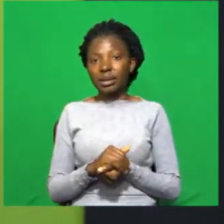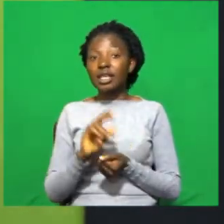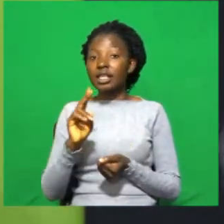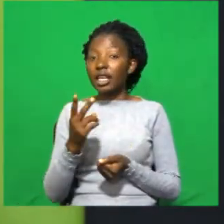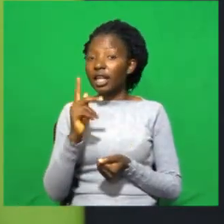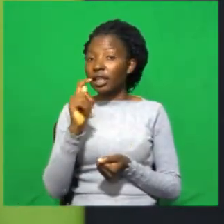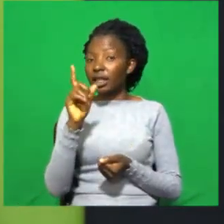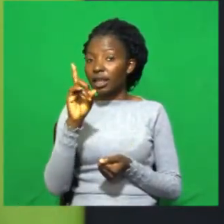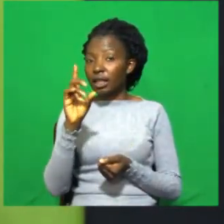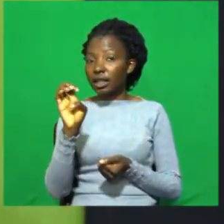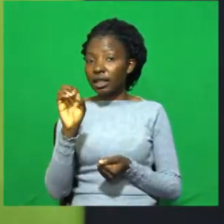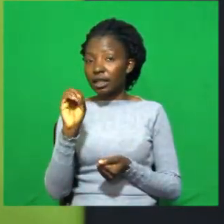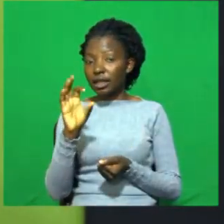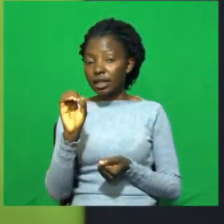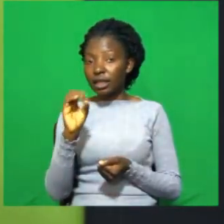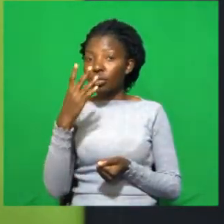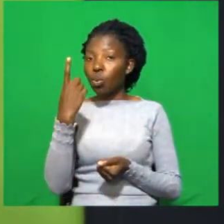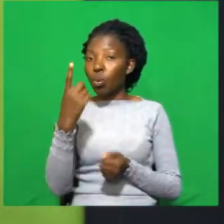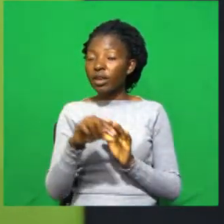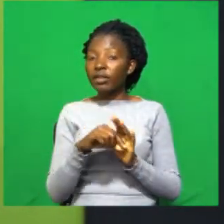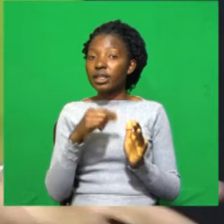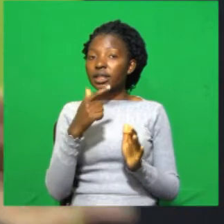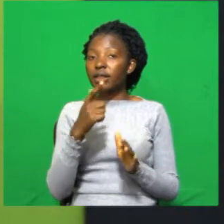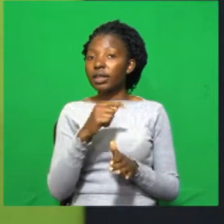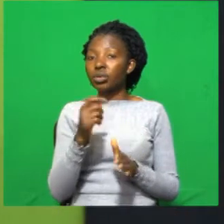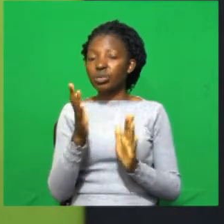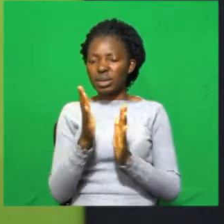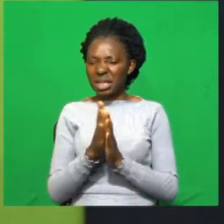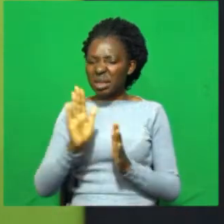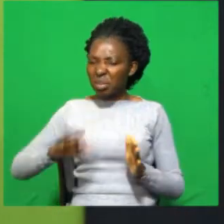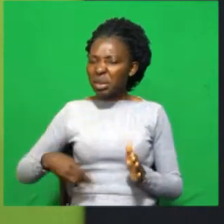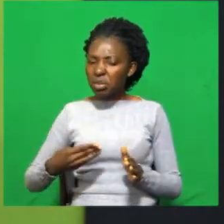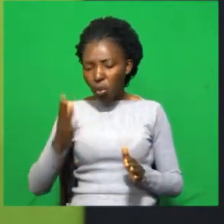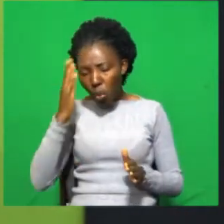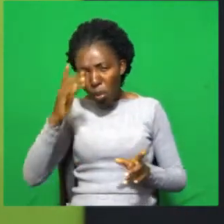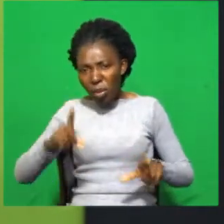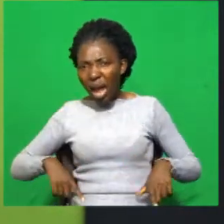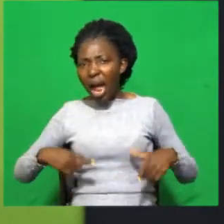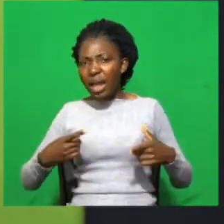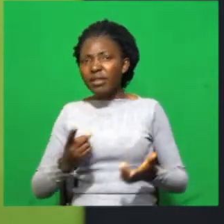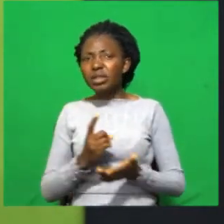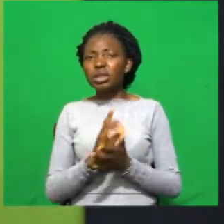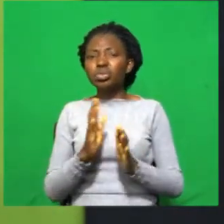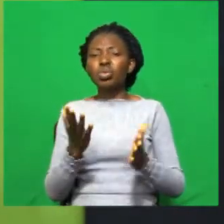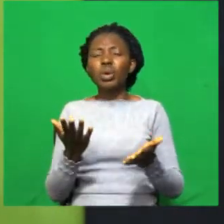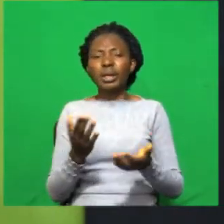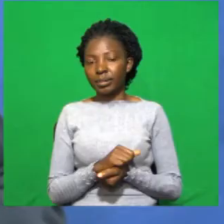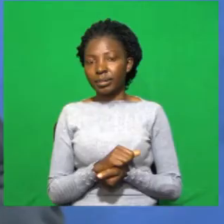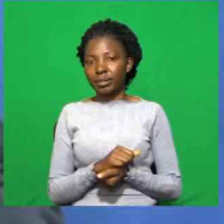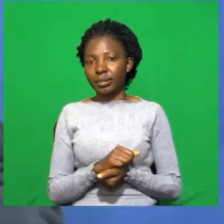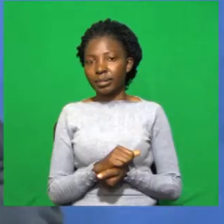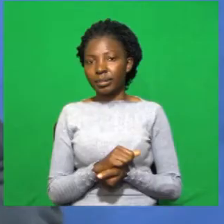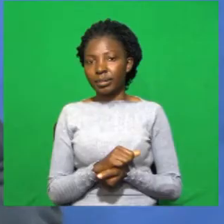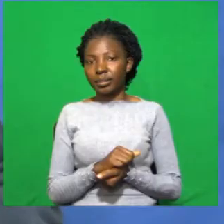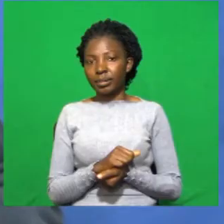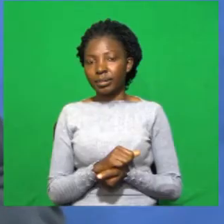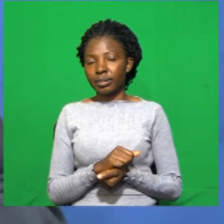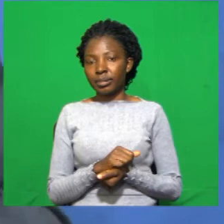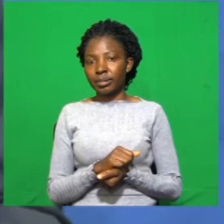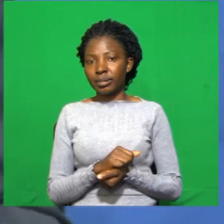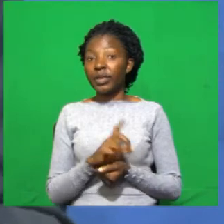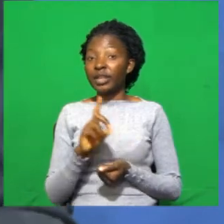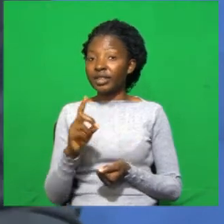2 Thessalonians 1 verse 7 to 10. Ko vakaipa vanenge vari vapenyu chii chinobva chaitika kwavari? 2 Thessalonica